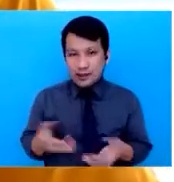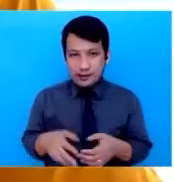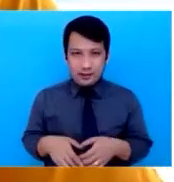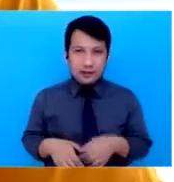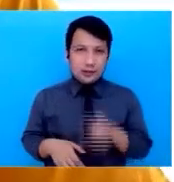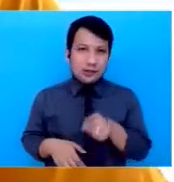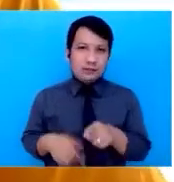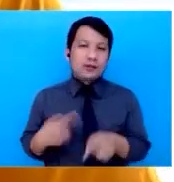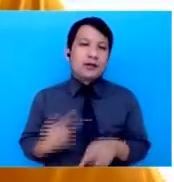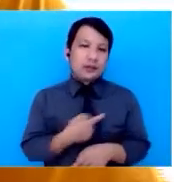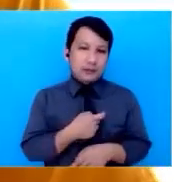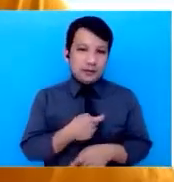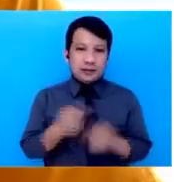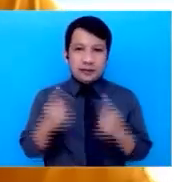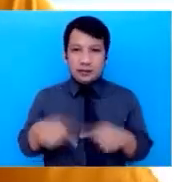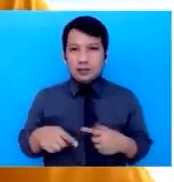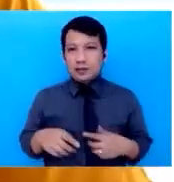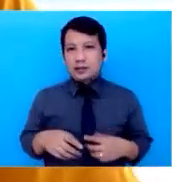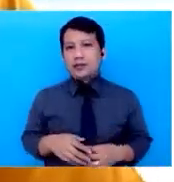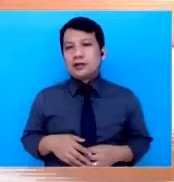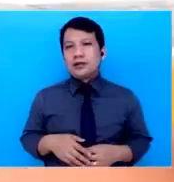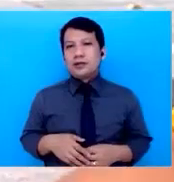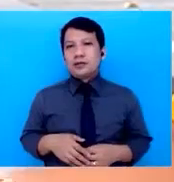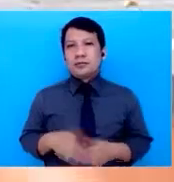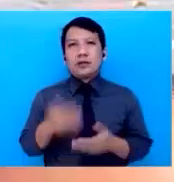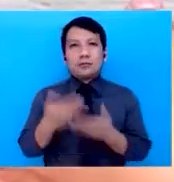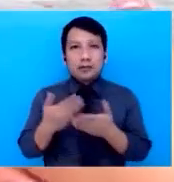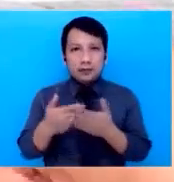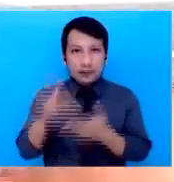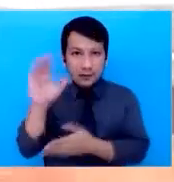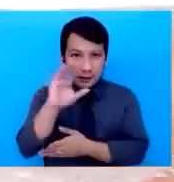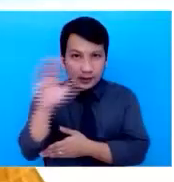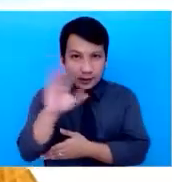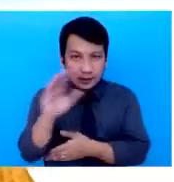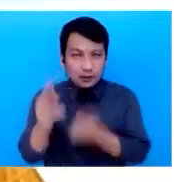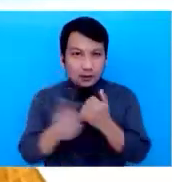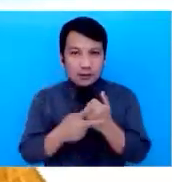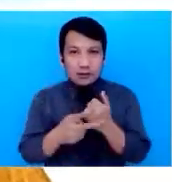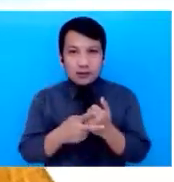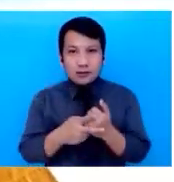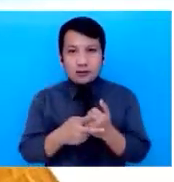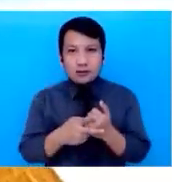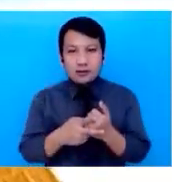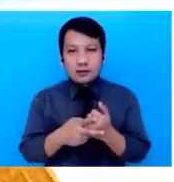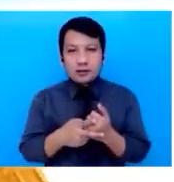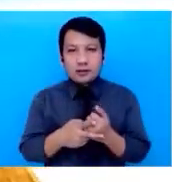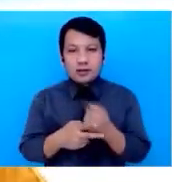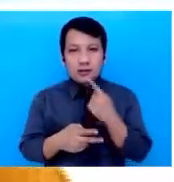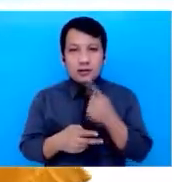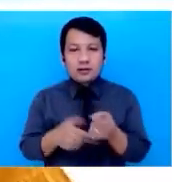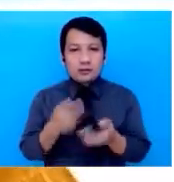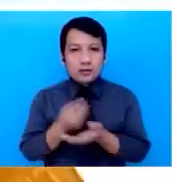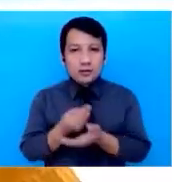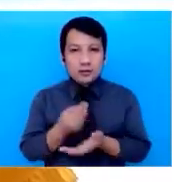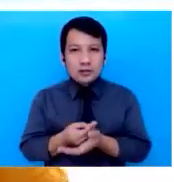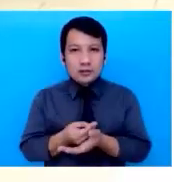sa'yo ganito, magpapasko. Yung pera natatakot ako sa inyo ibigay. Kukunin